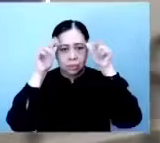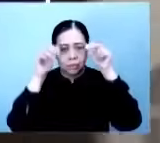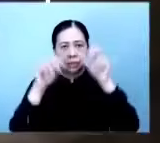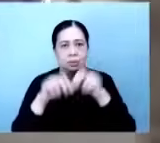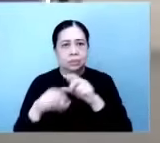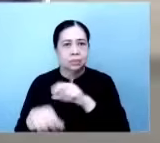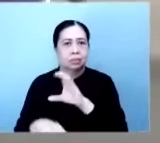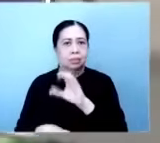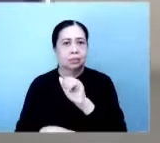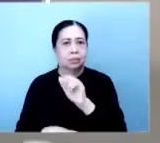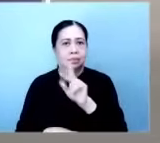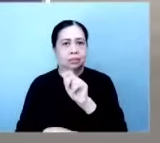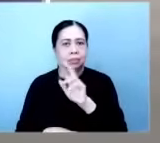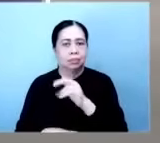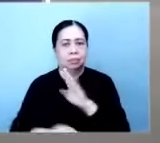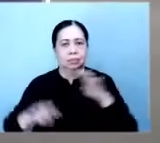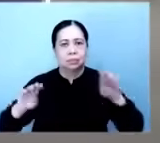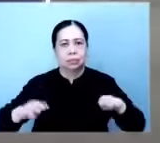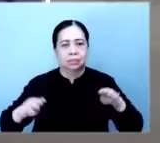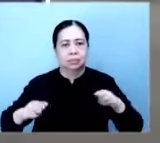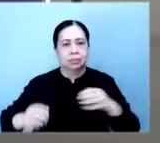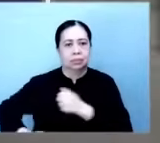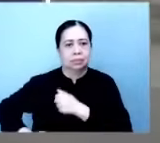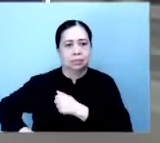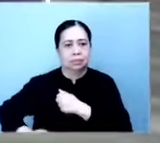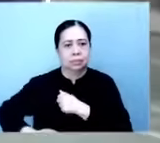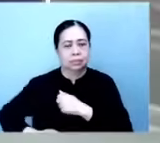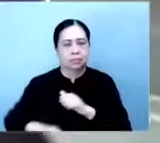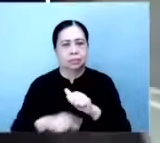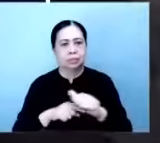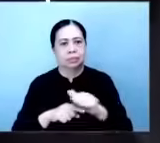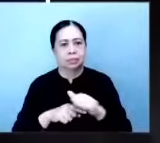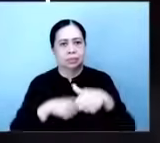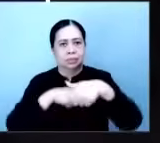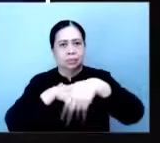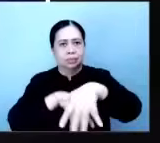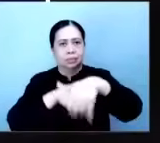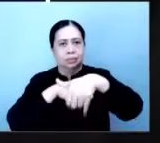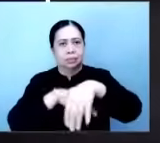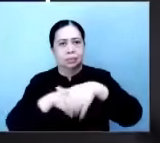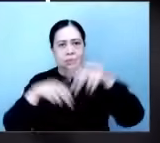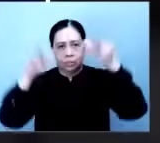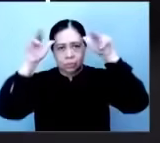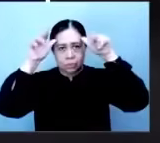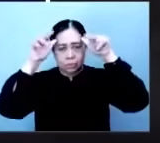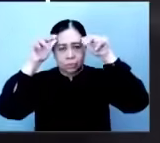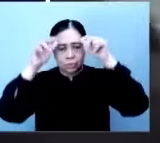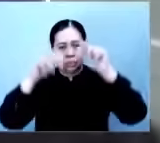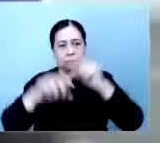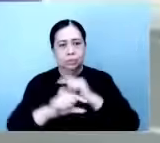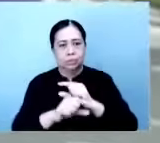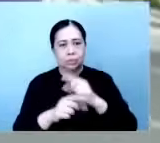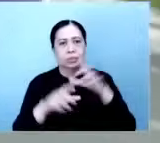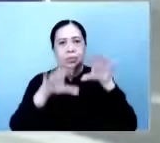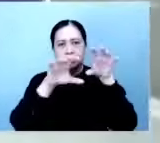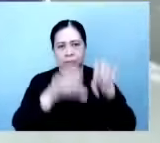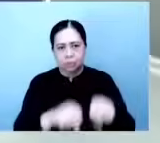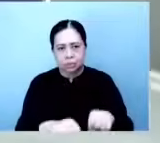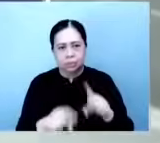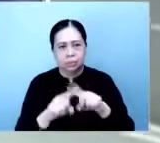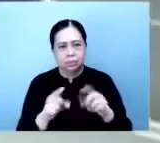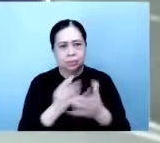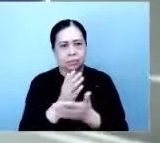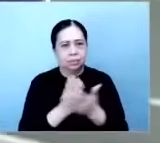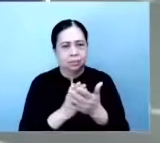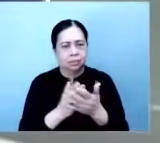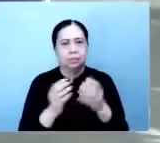British Army habang nagsasagawa ng pagsasanay para sa parada ng mga horse guard. Nahuli rin ang dalawang kabayo, pero may ibang kabayo pa raw